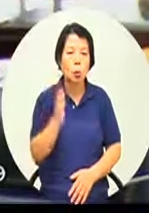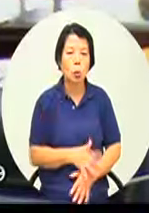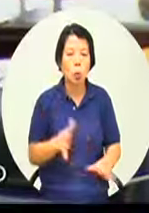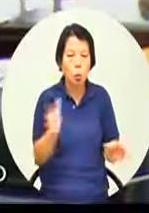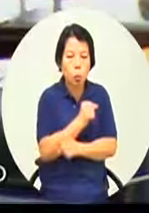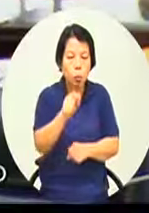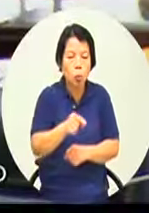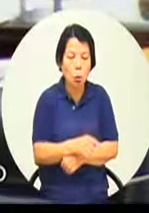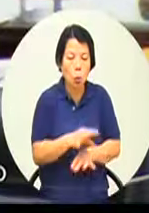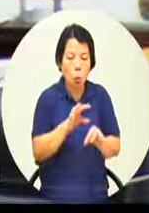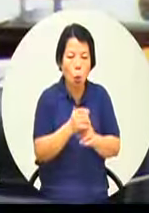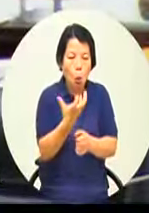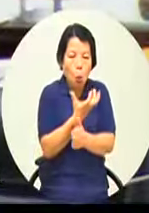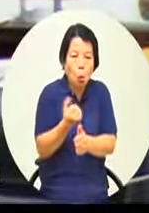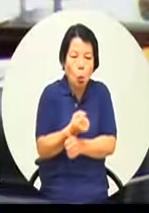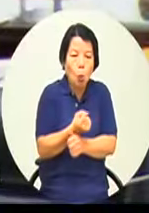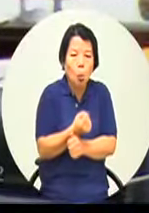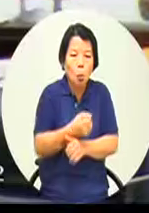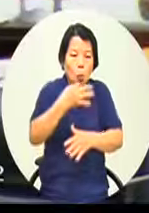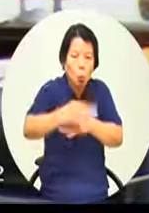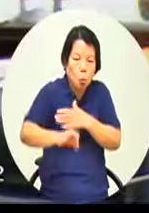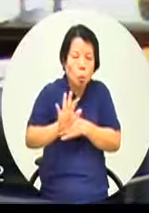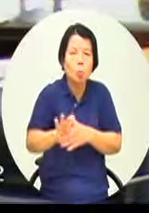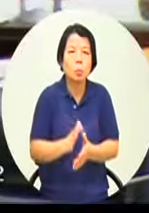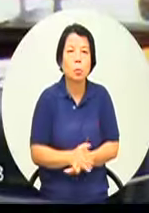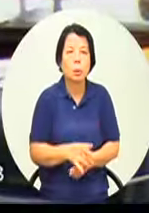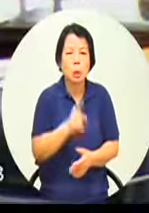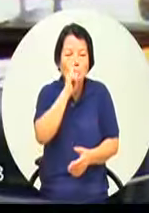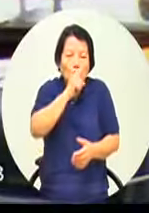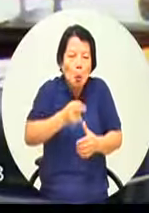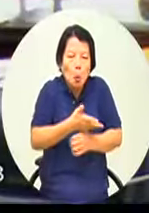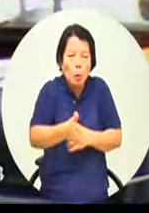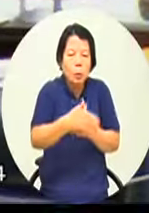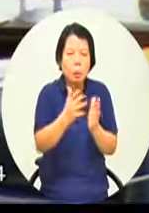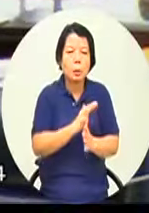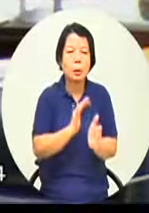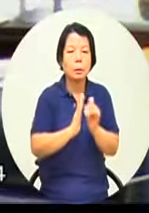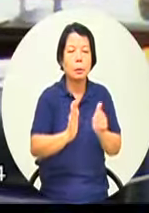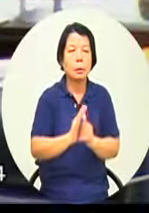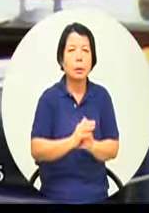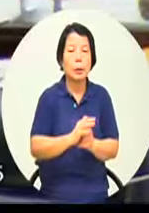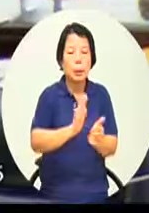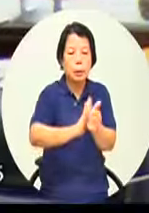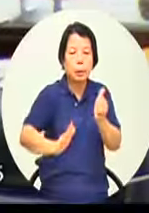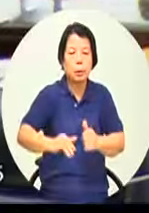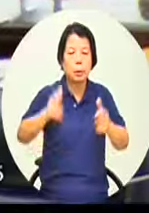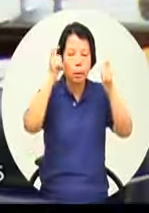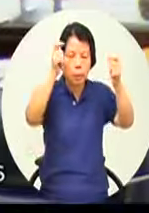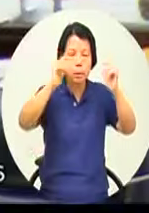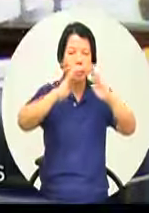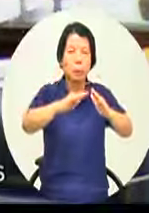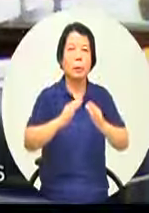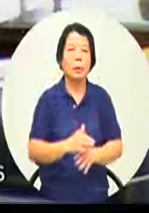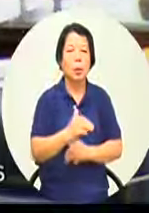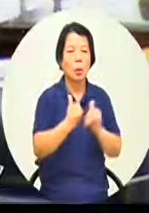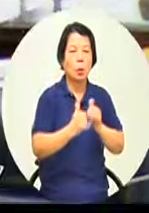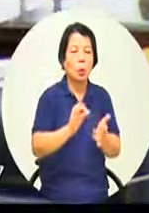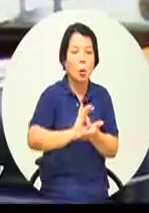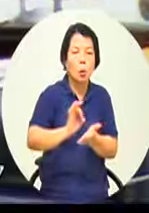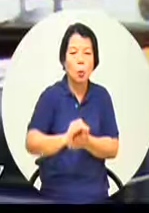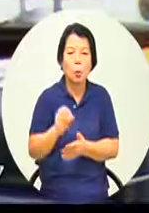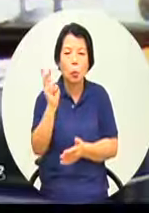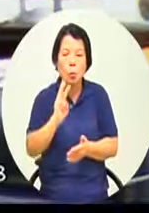若无控管就好，若去污染着，影响的是咱大高雄。大高雄所有的人的用水问